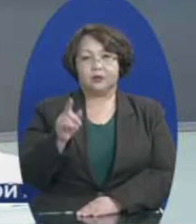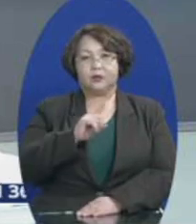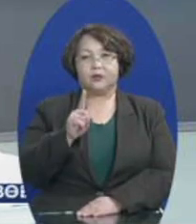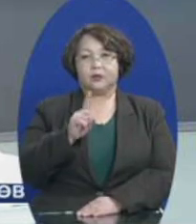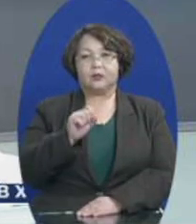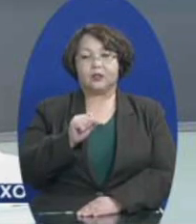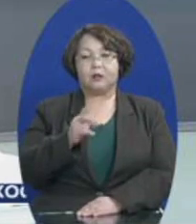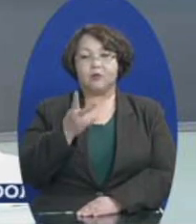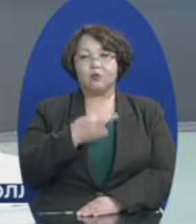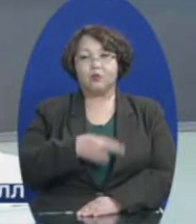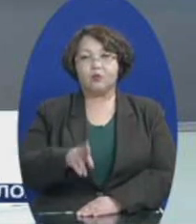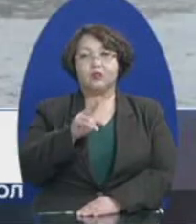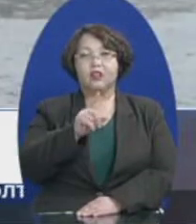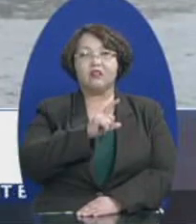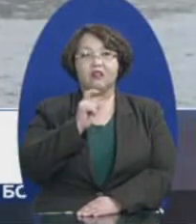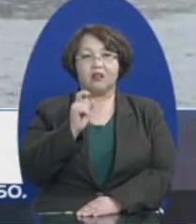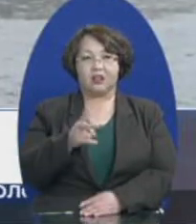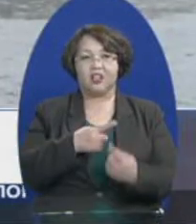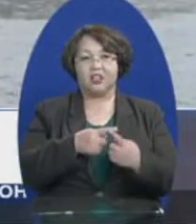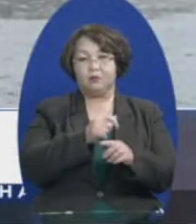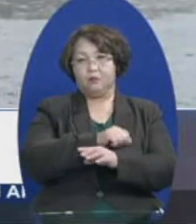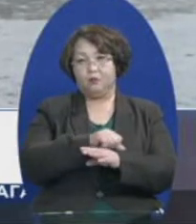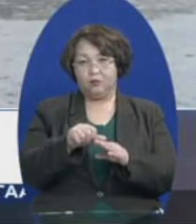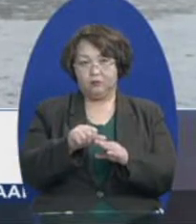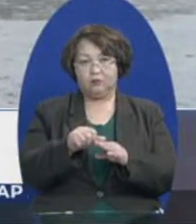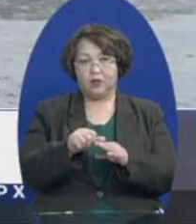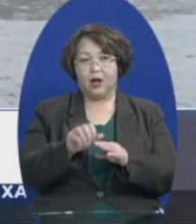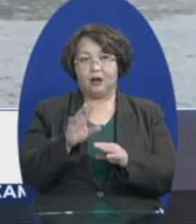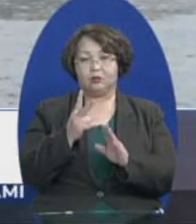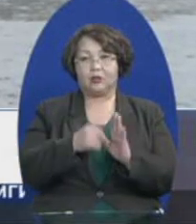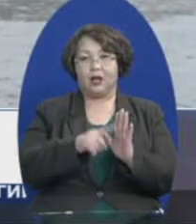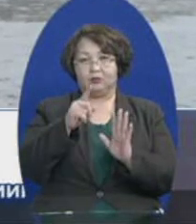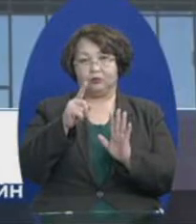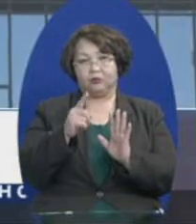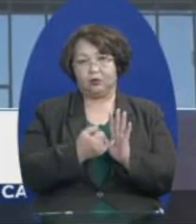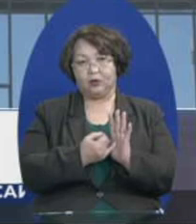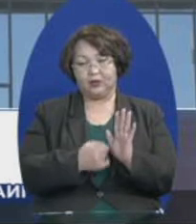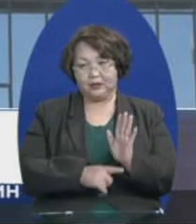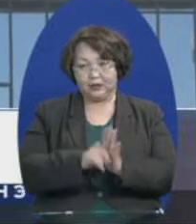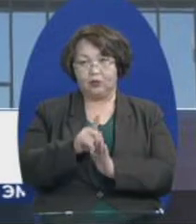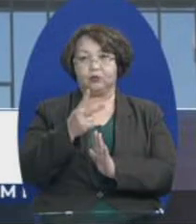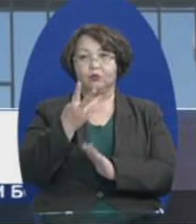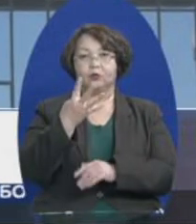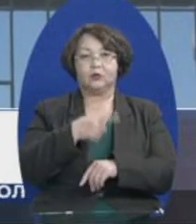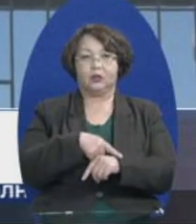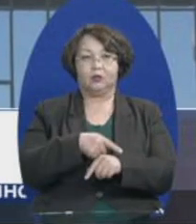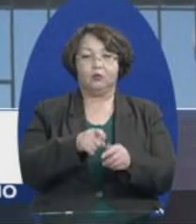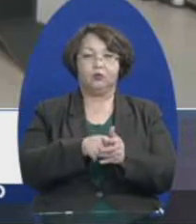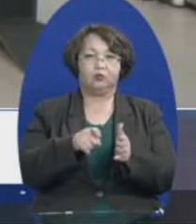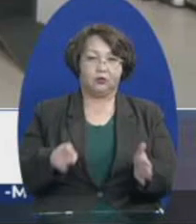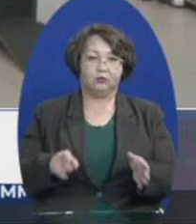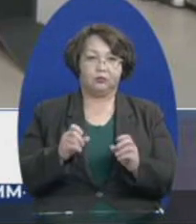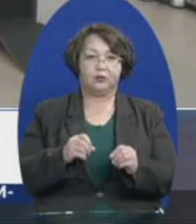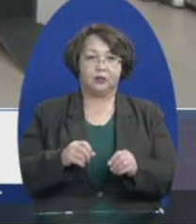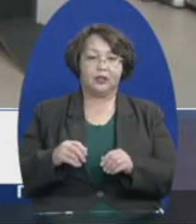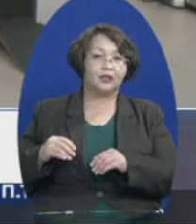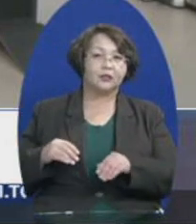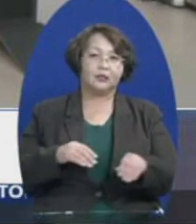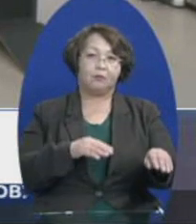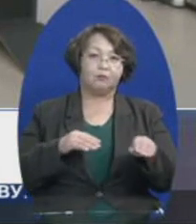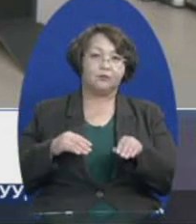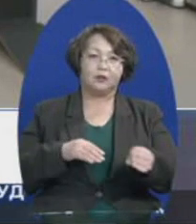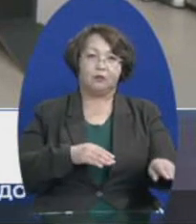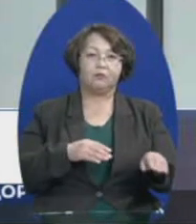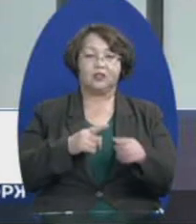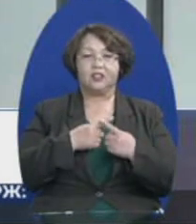Авто замын боомт ача тэрээсийг 12-р сарын 16-наас эхлээд 24 цагийн хоримд шилжүүлсэн. За энэ манай улс анх удаага авто замын боомтын ача